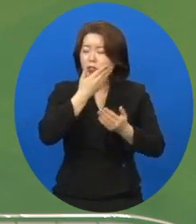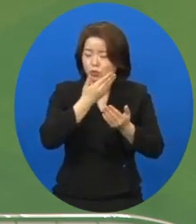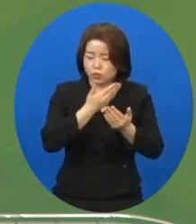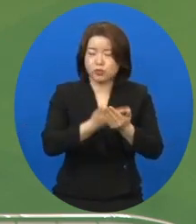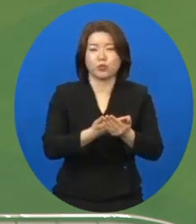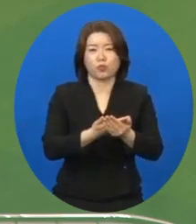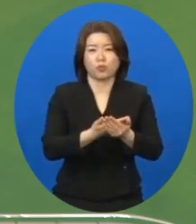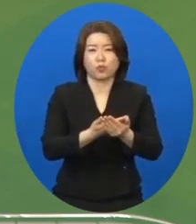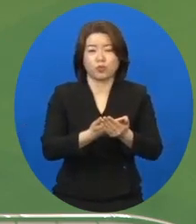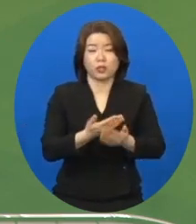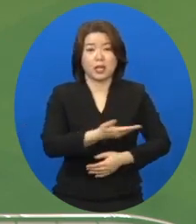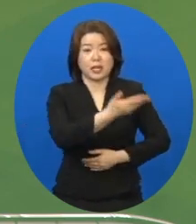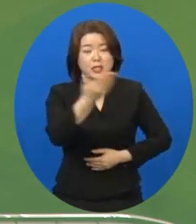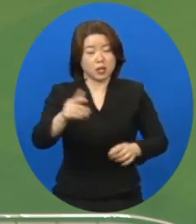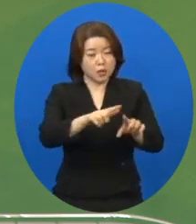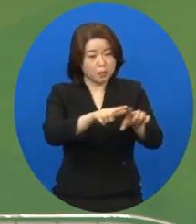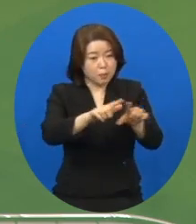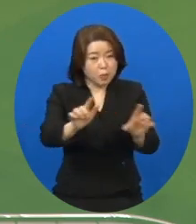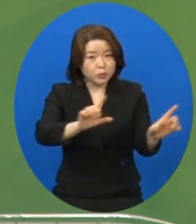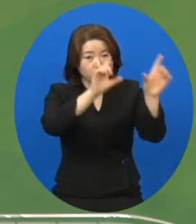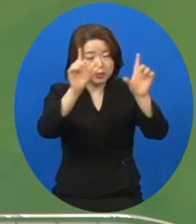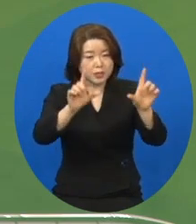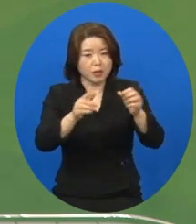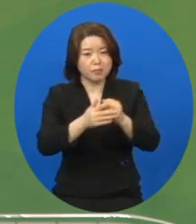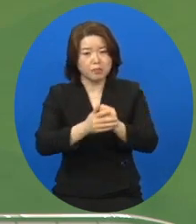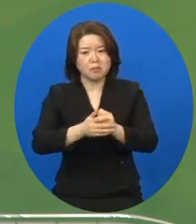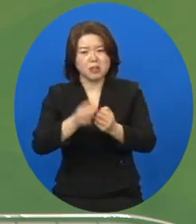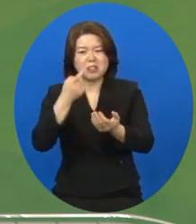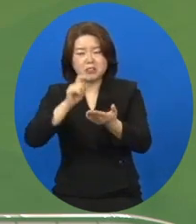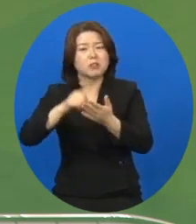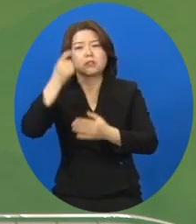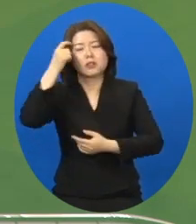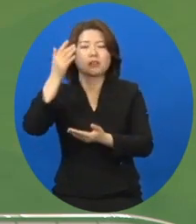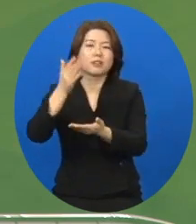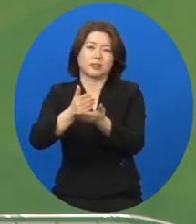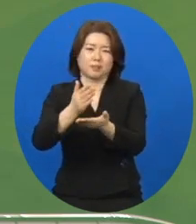여러분 일상의 삶 절대로 우습게 생각하면 안 됩니다.